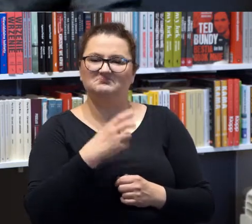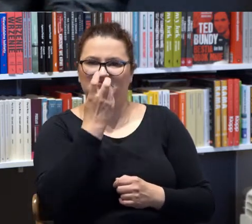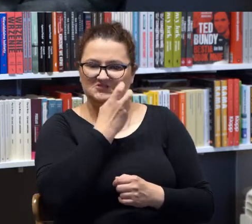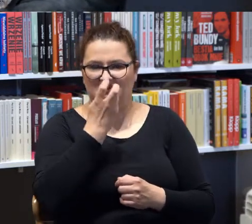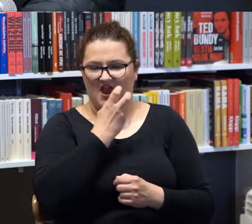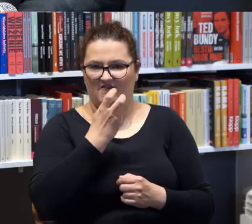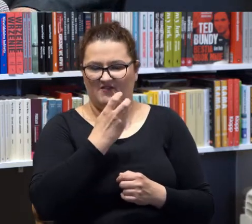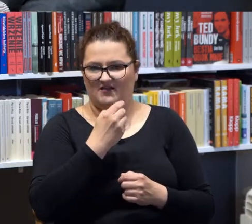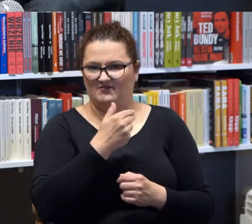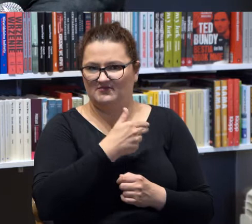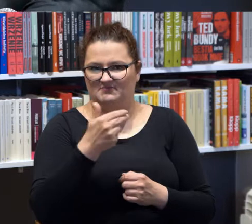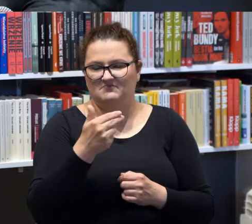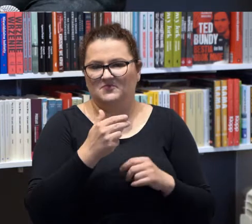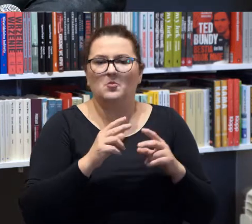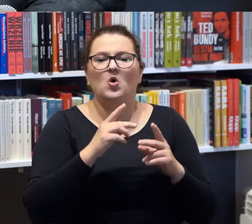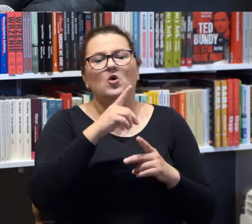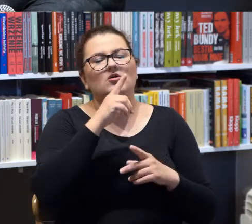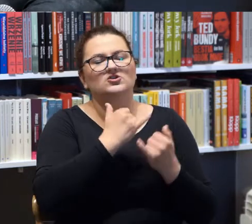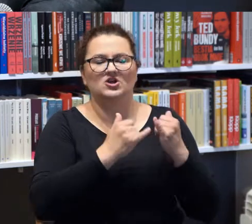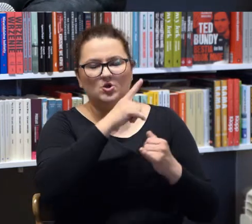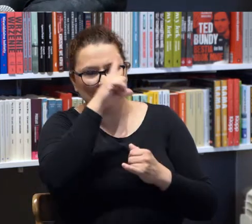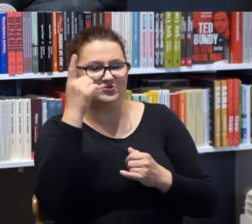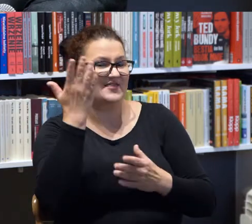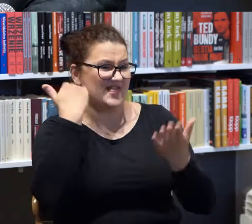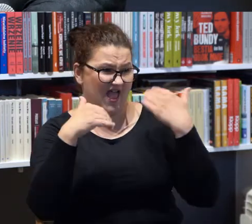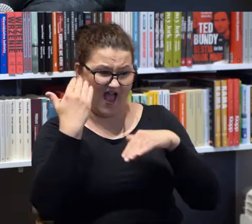przyjrzenie się tym kontekstom, no bo ludzie pijąc od zawsze nie zawsze byli